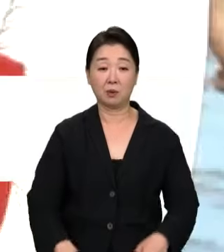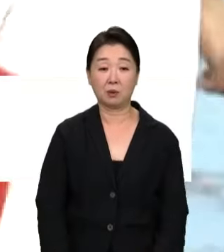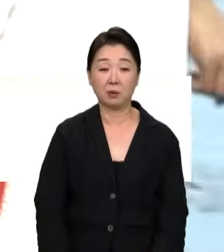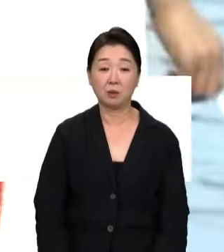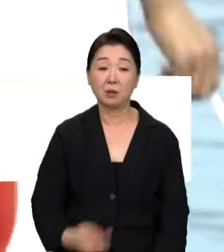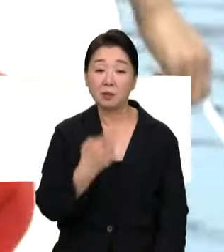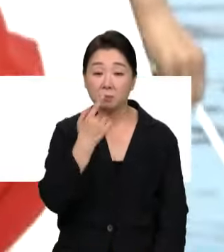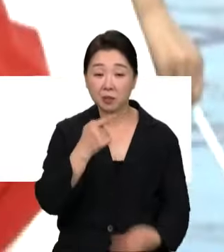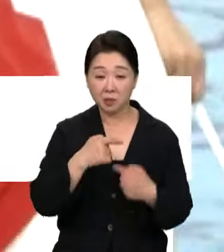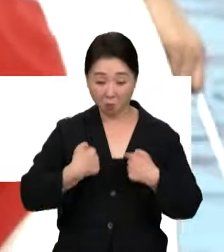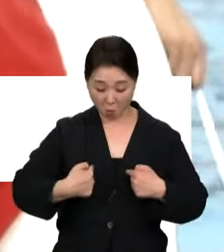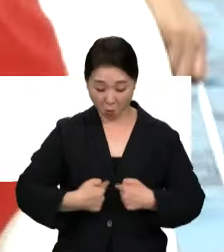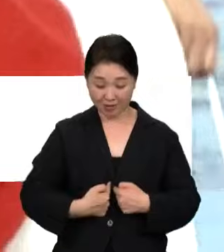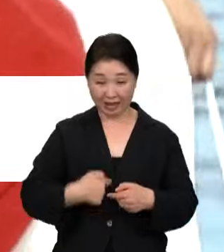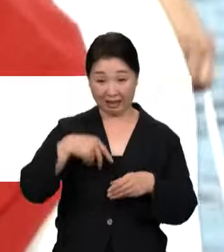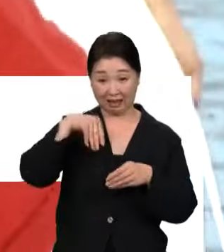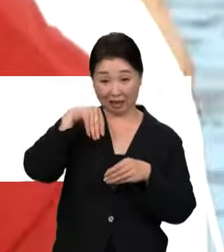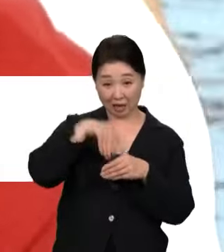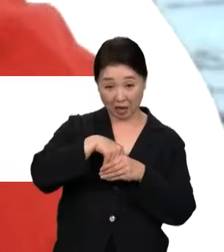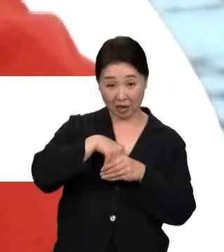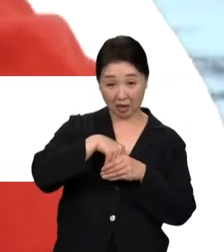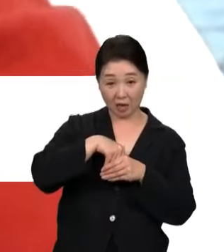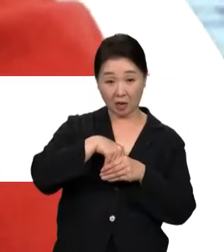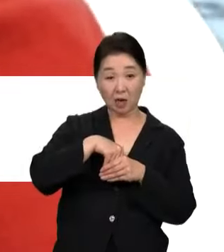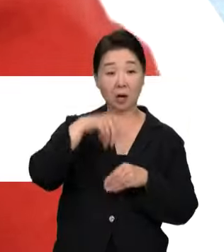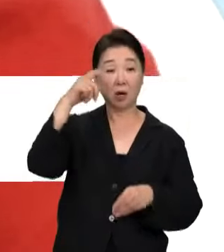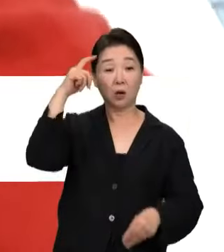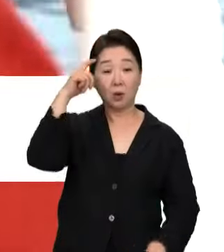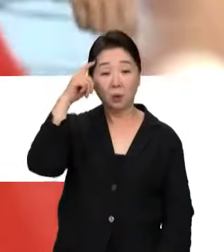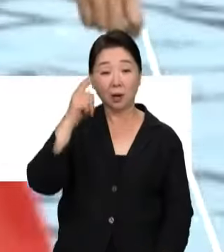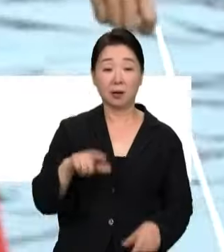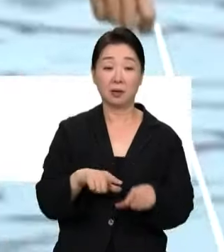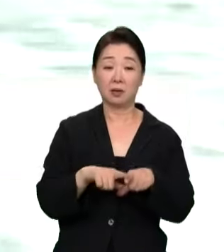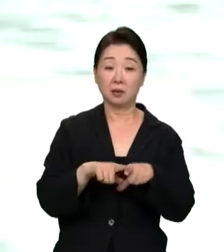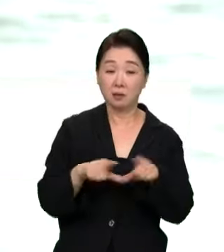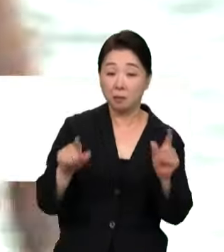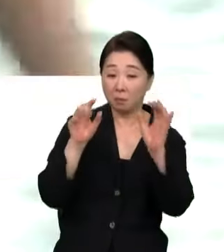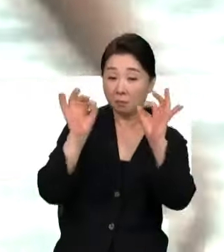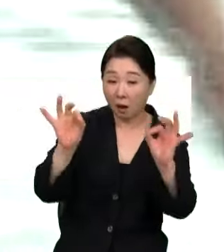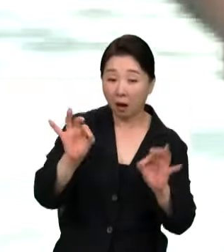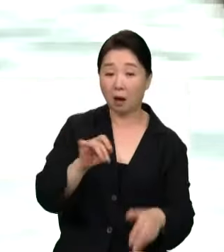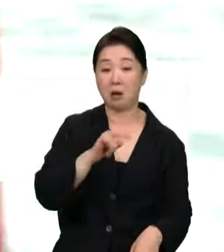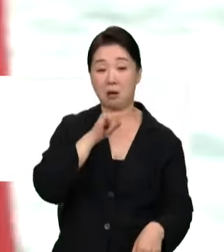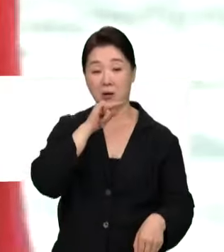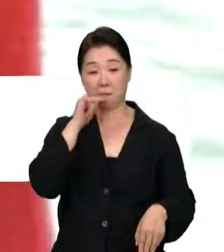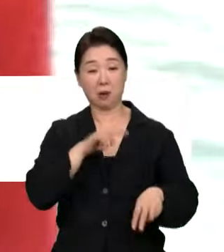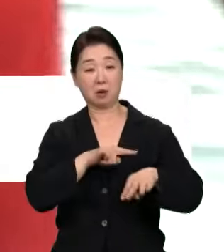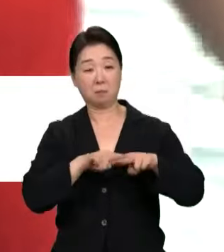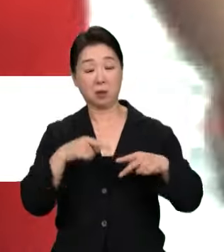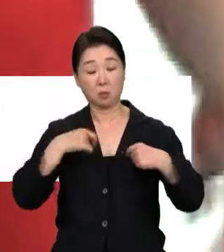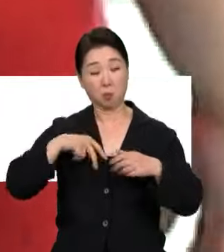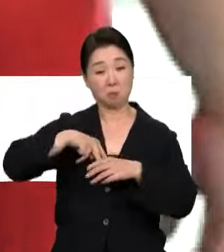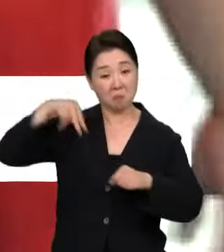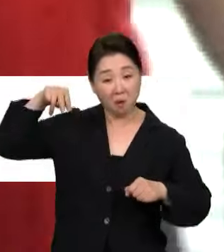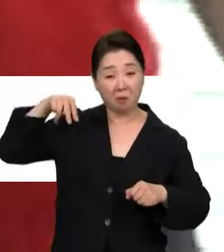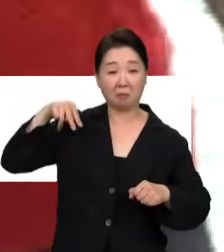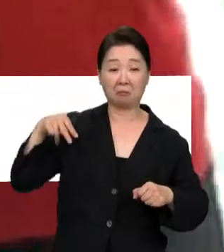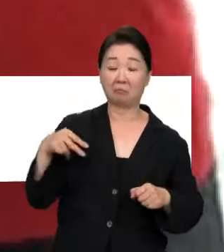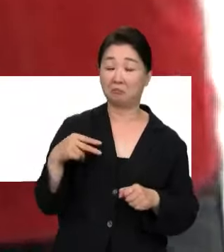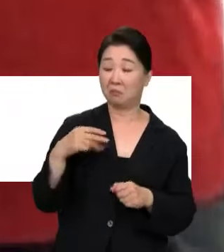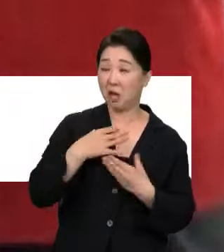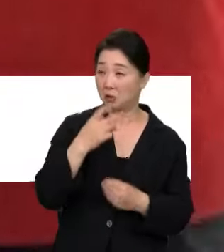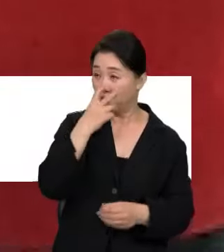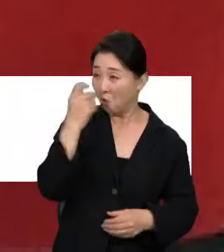비닐 목걸이에다가 카드를 넣은 거예요. 그러니까 일반인이 봤을 때 빨간 바지 우퉁 벗고 안전요원인 줄